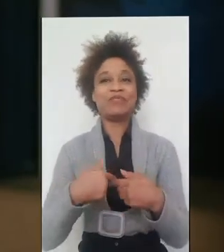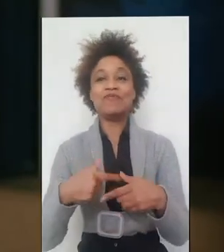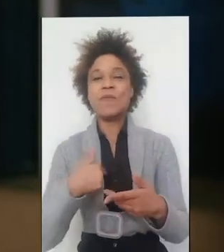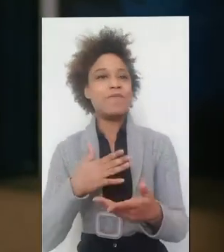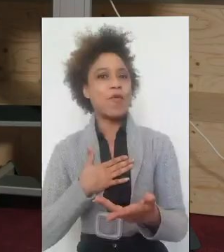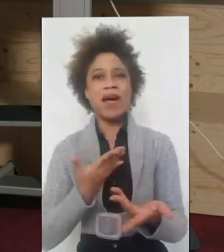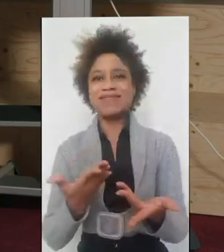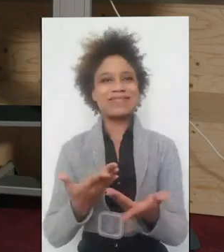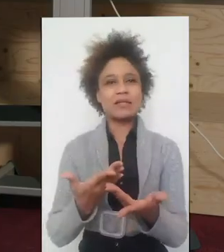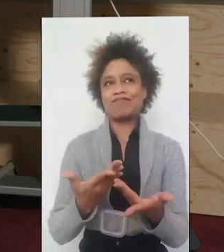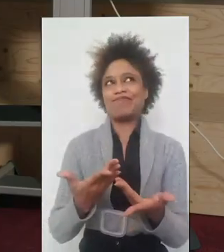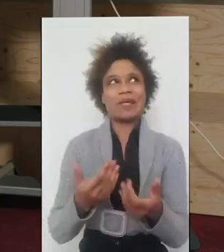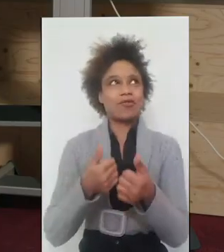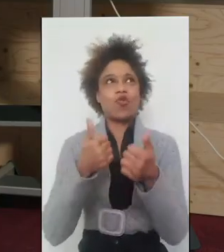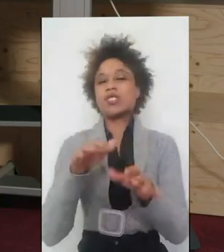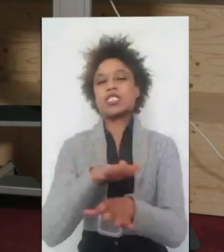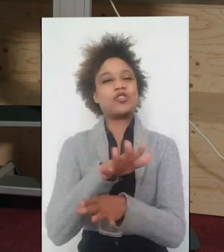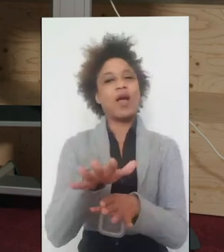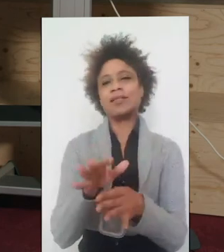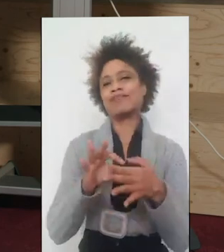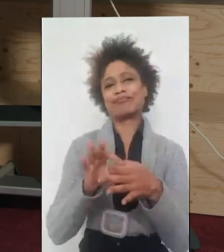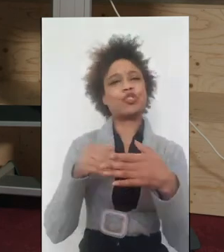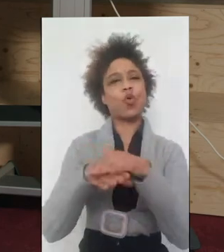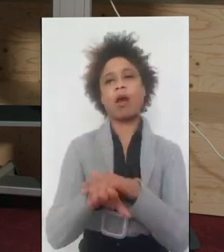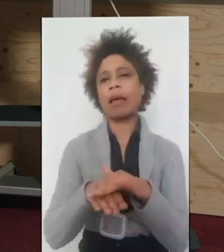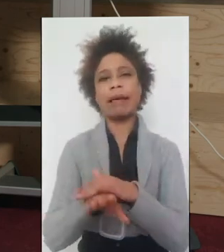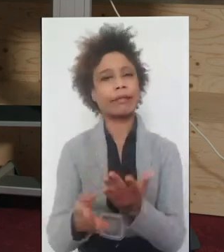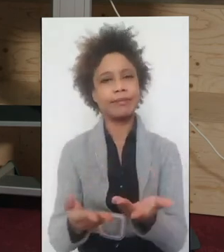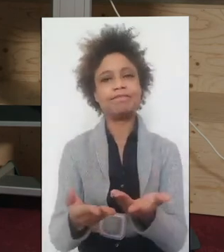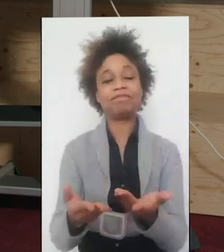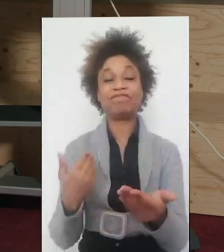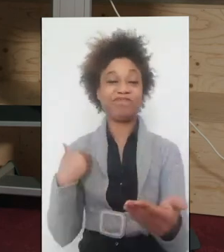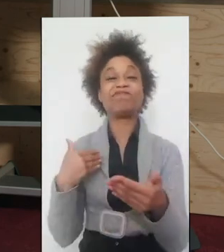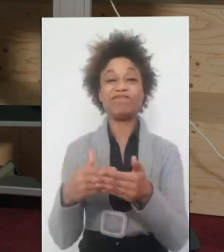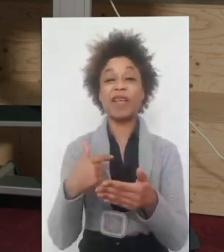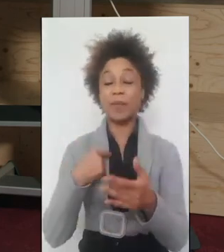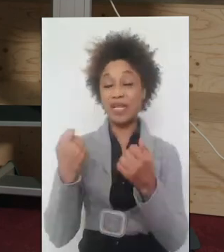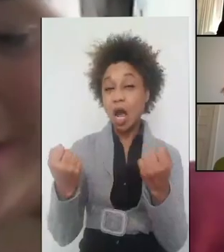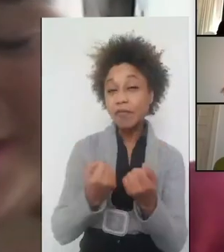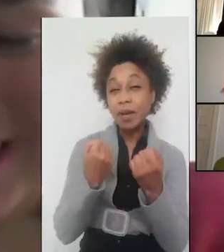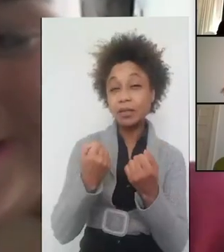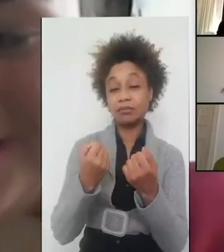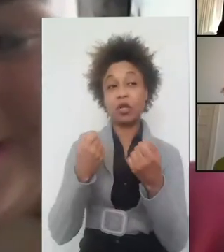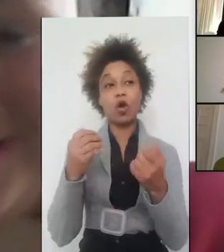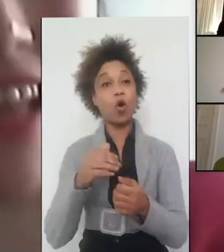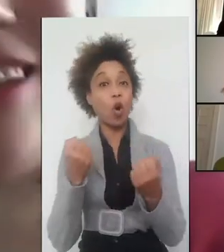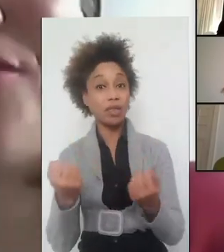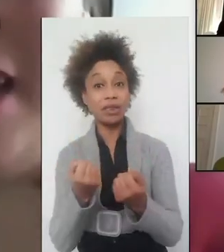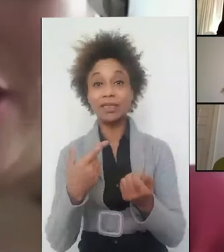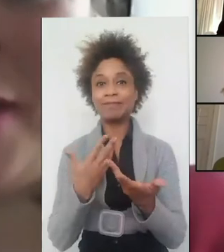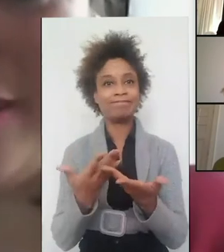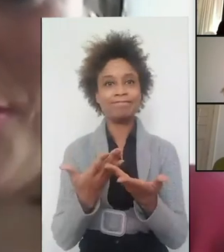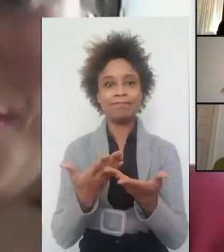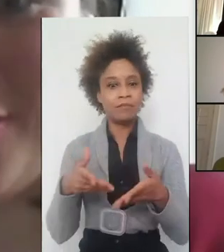graag reageren. Ja, ik wil hier graag op reageren. Ik denk dat kennis echt wel heel erg belangrijk is. Het is